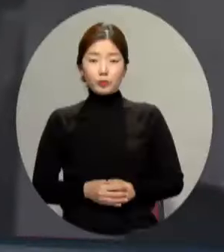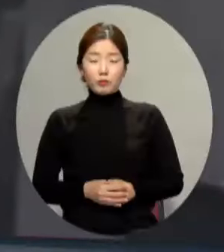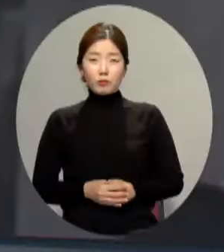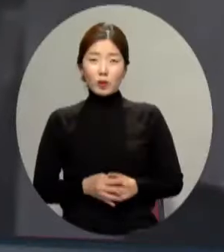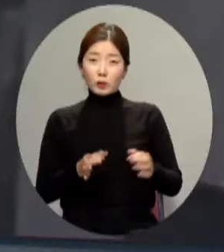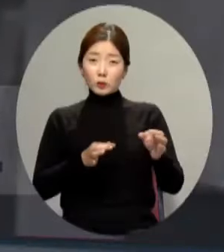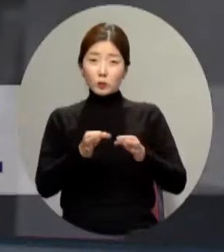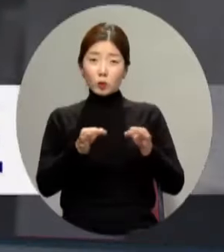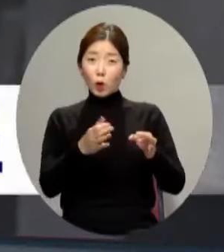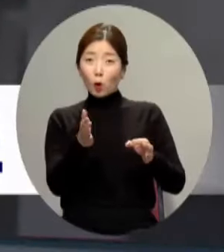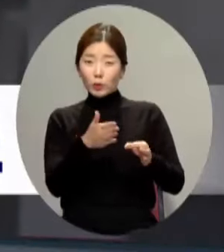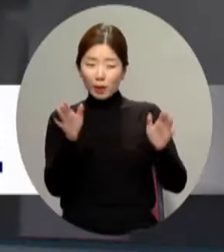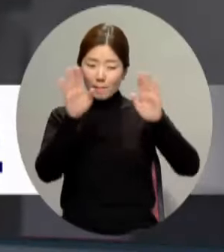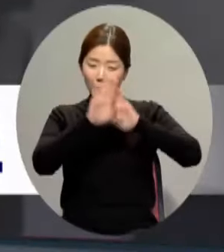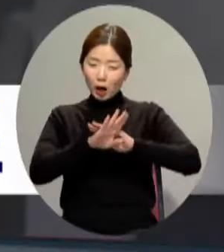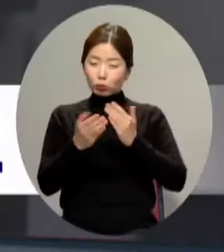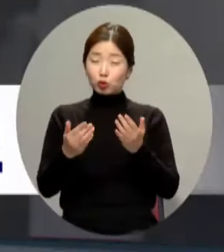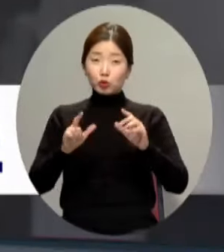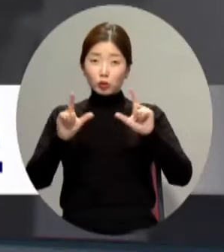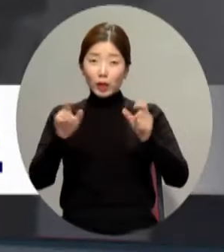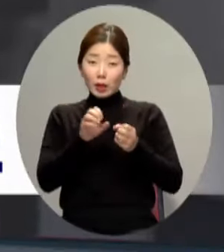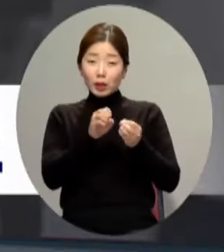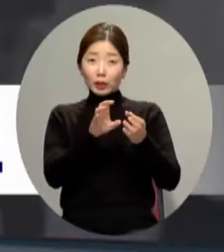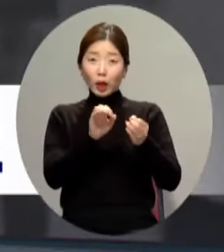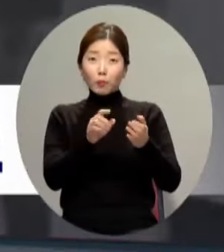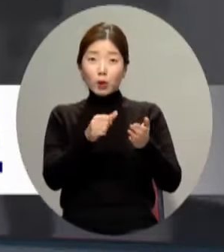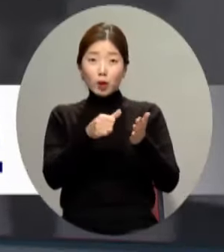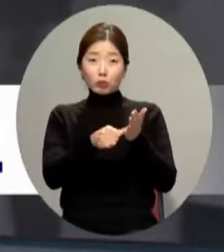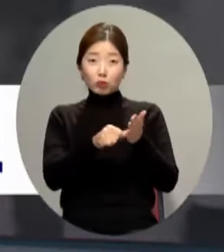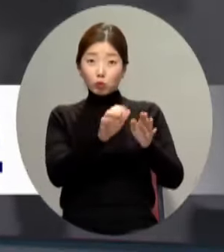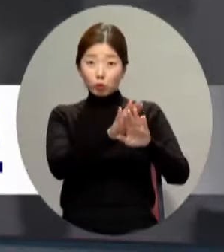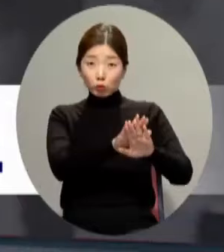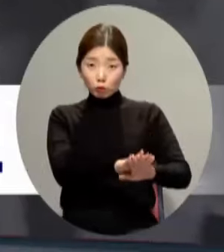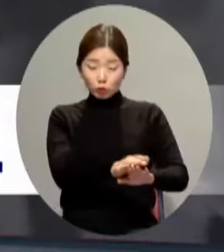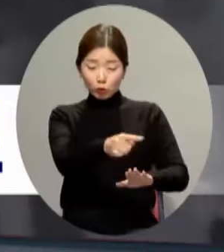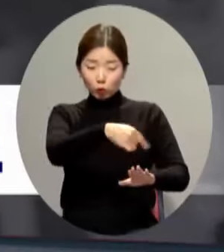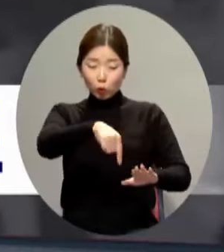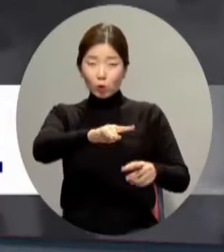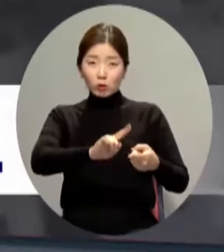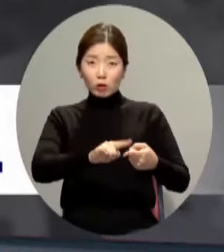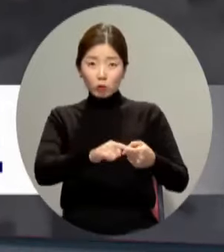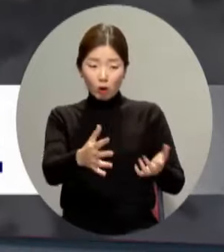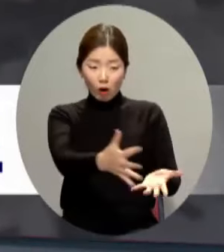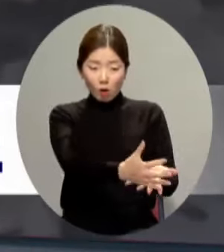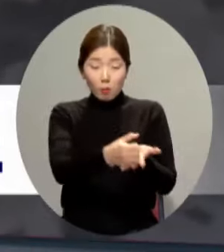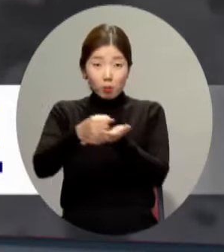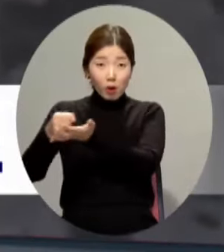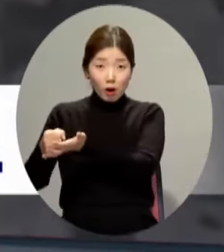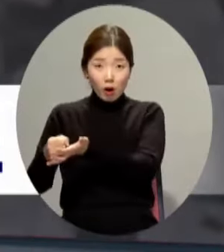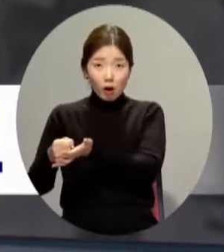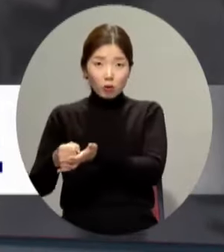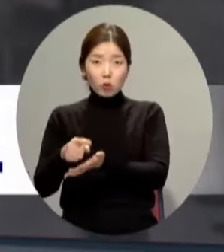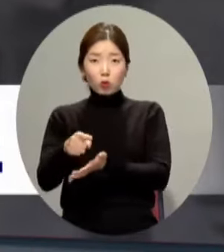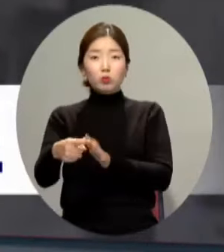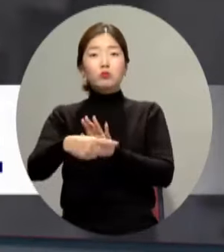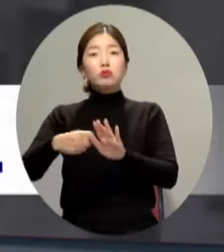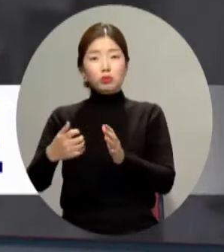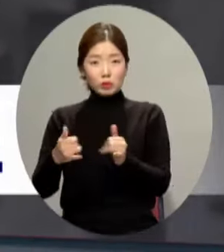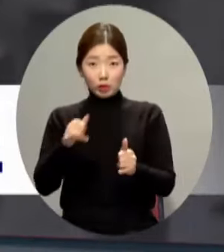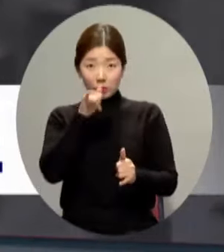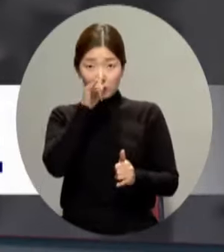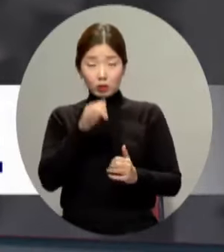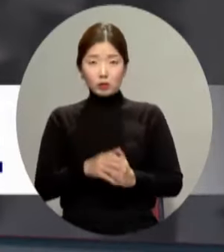점포 문을 열지 않은 야간이나 휴일에 택배 물건을 넣어두도록 만든 무인 수거함을 통째로 들고 간 간큰 절도범이